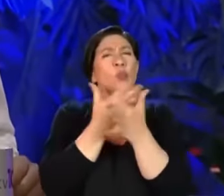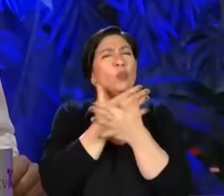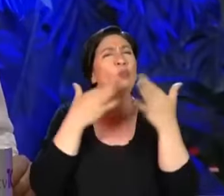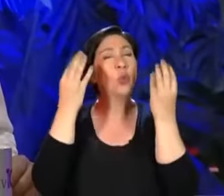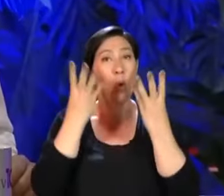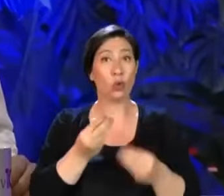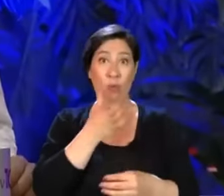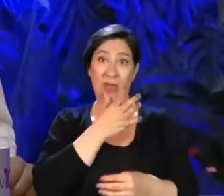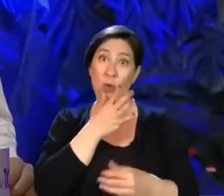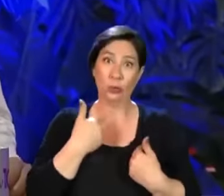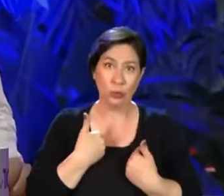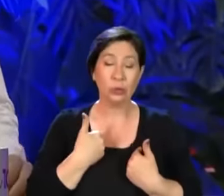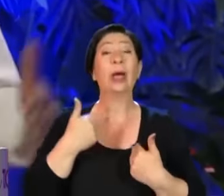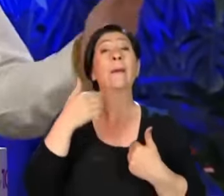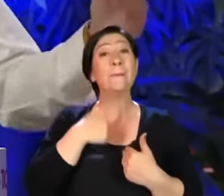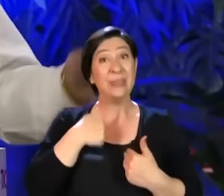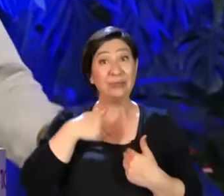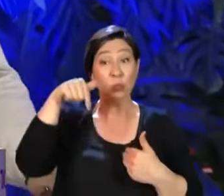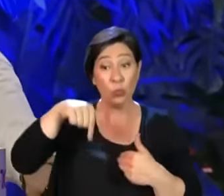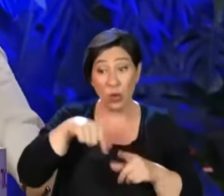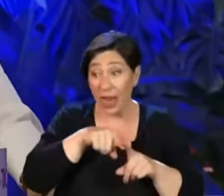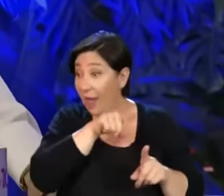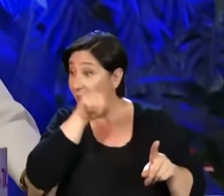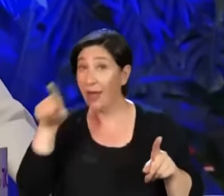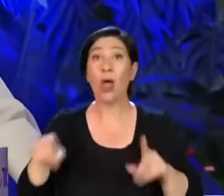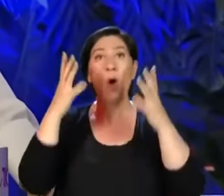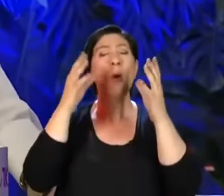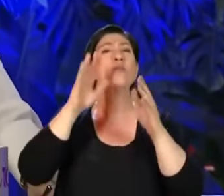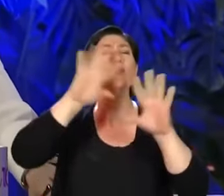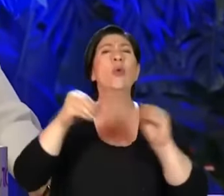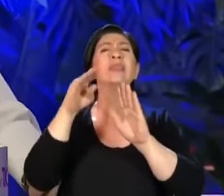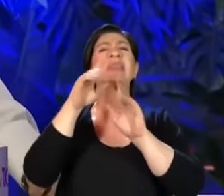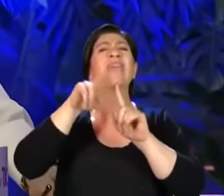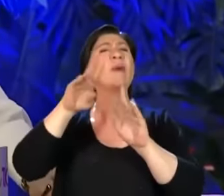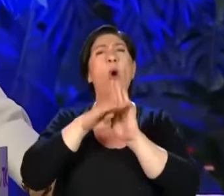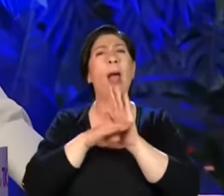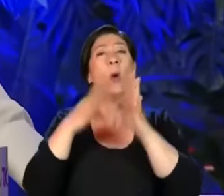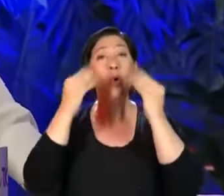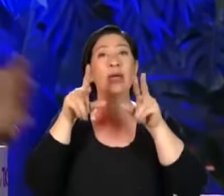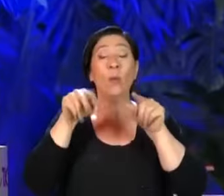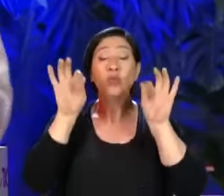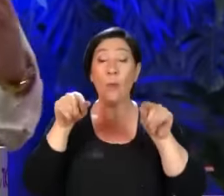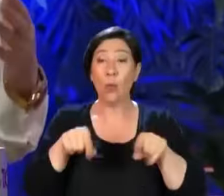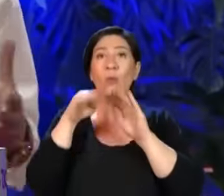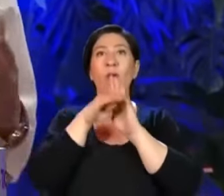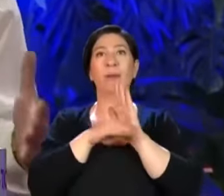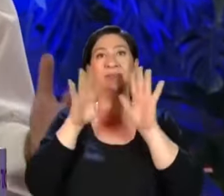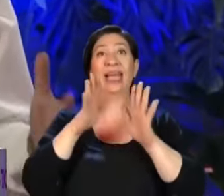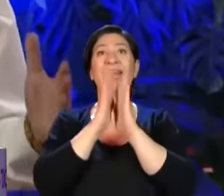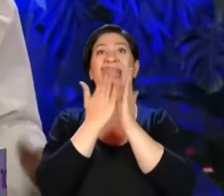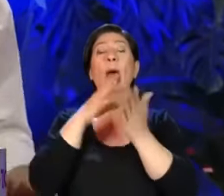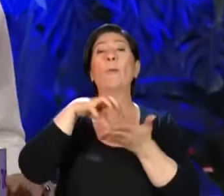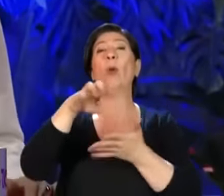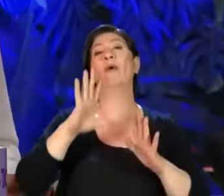olduklarını biliyoruz Ve bizim bugüne kadarki bütün programlarımızda olduğu gibi mutlaka bu programımızda da bir kitap